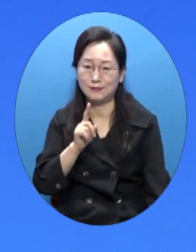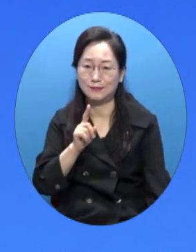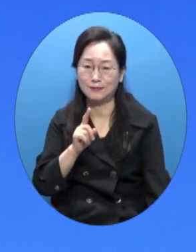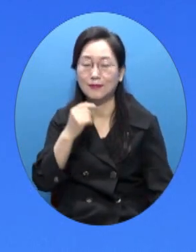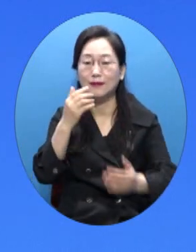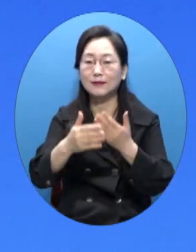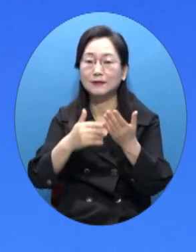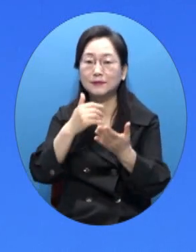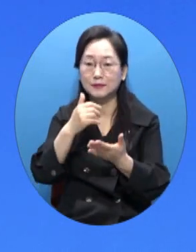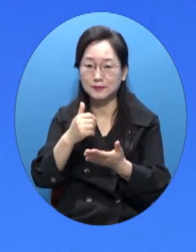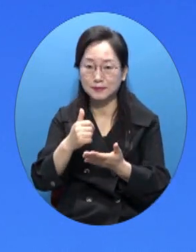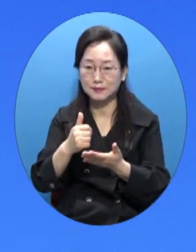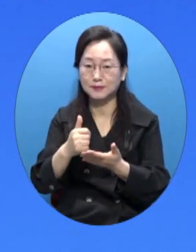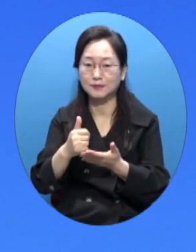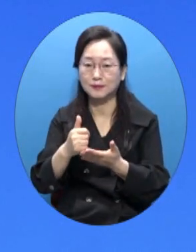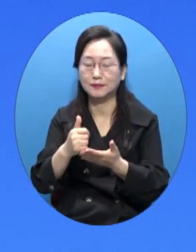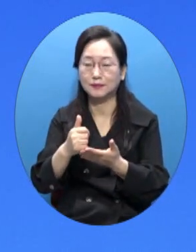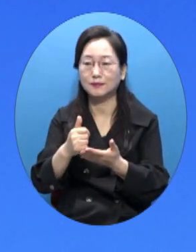하나님께서